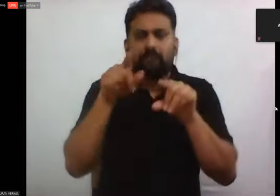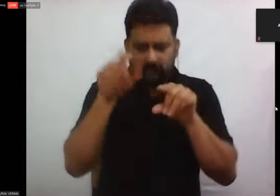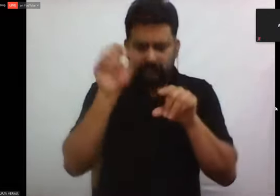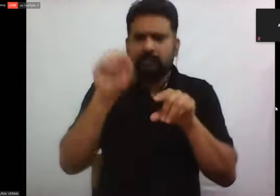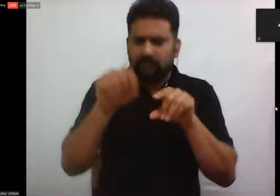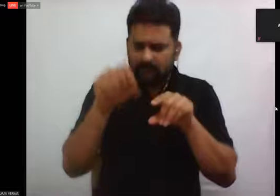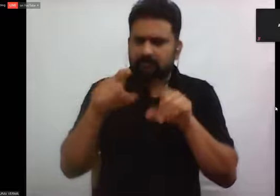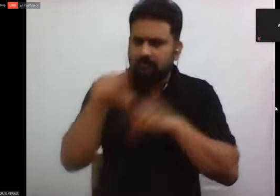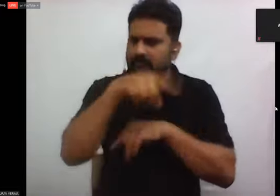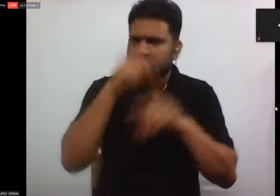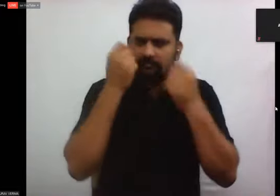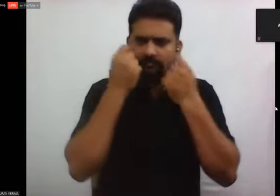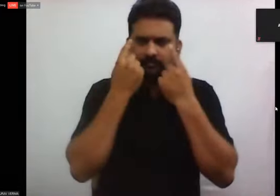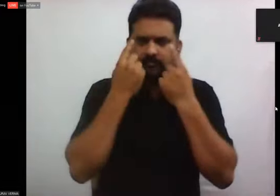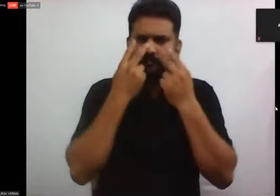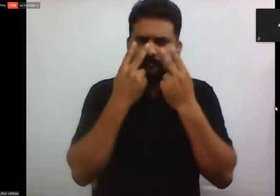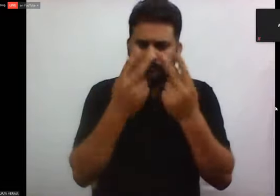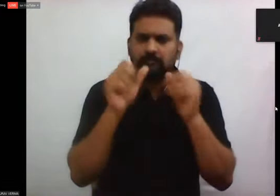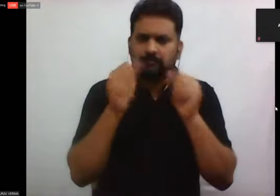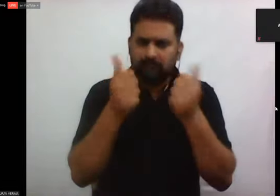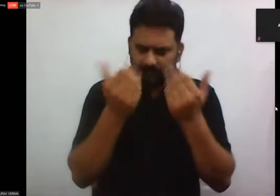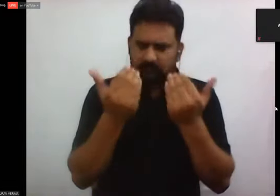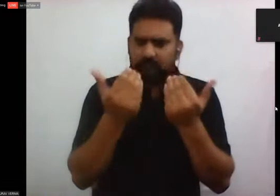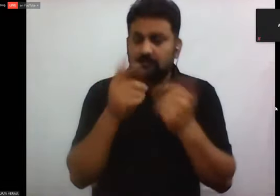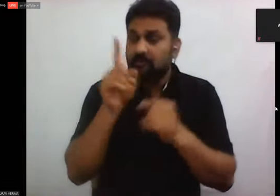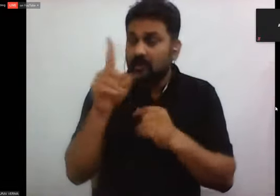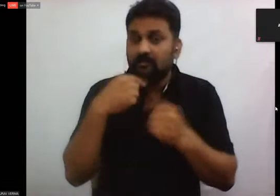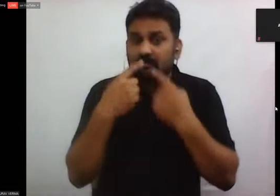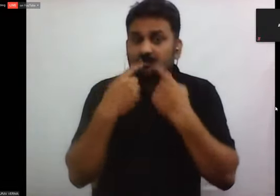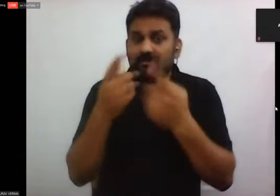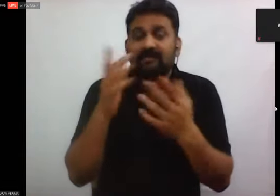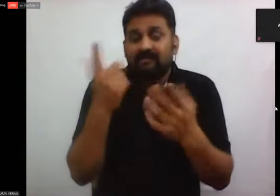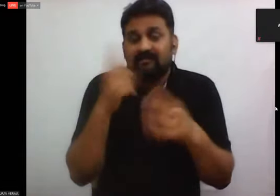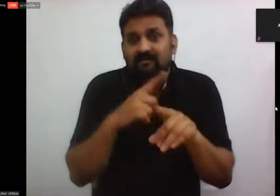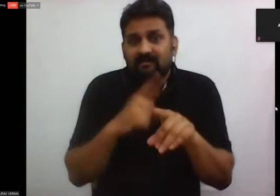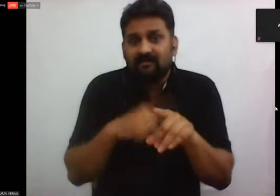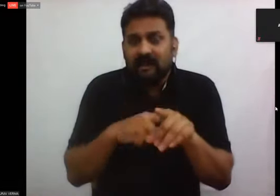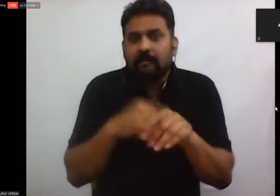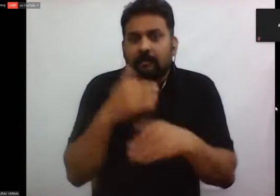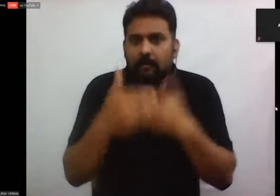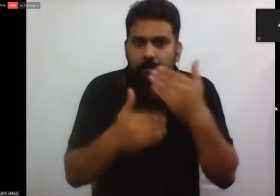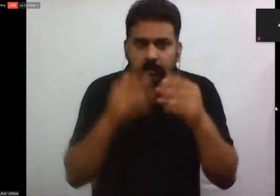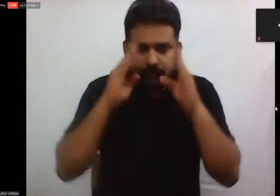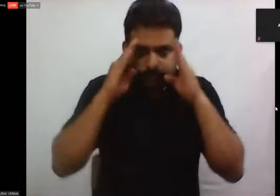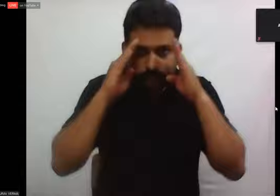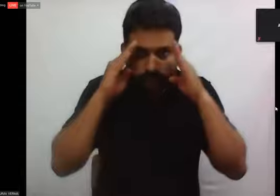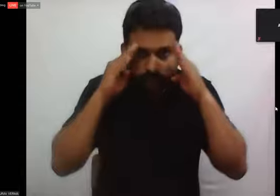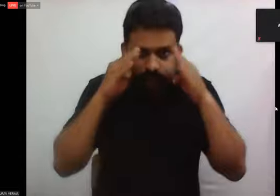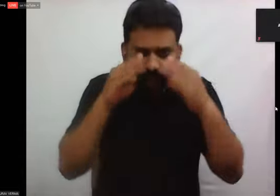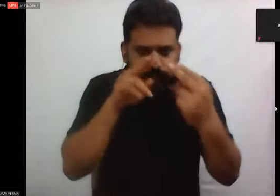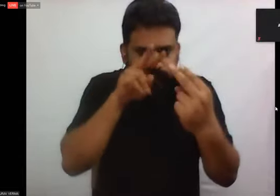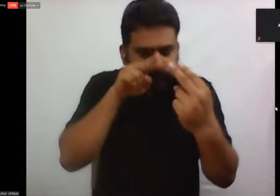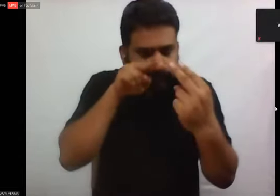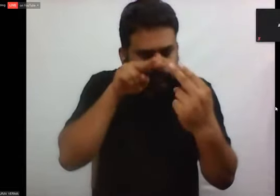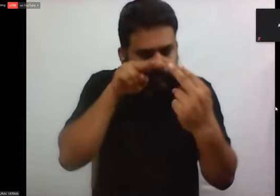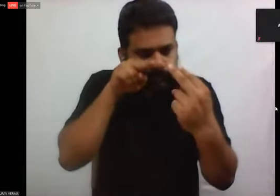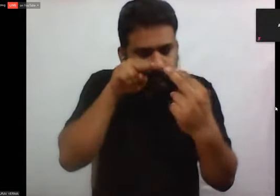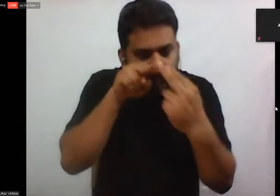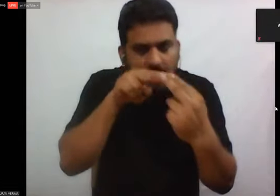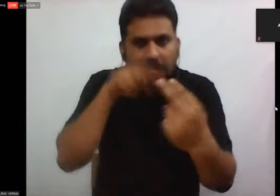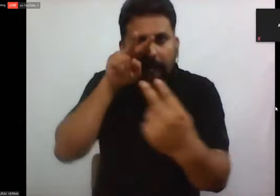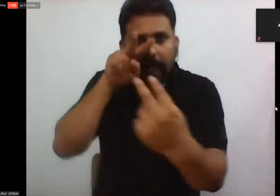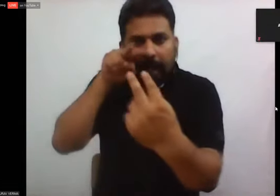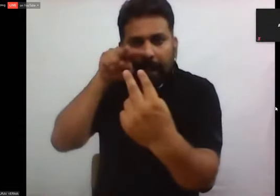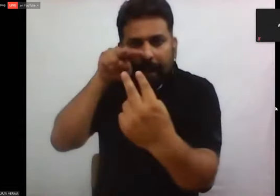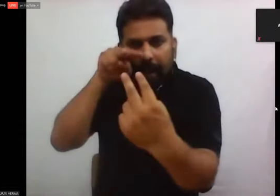टू सी, बट जैसे मैंने बताया इट विल टेक सम टाइम फॉर देम टू फोकस एंड फिक्सेट ऑन एनी ऑब्जेक्ट, क्योंकि ये हिल रहा